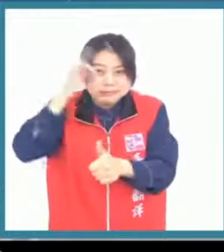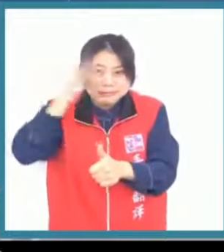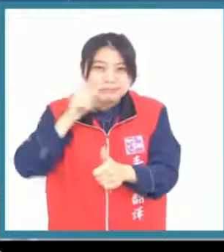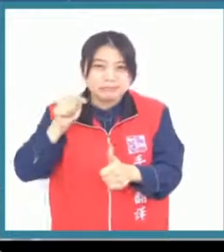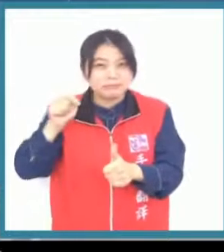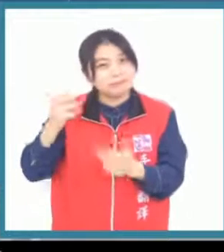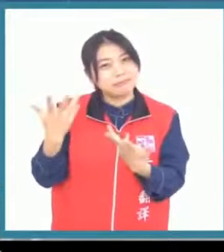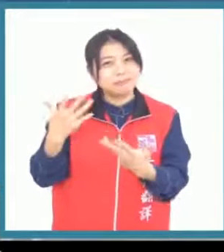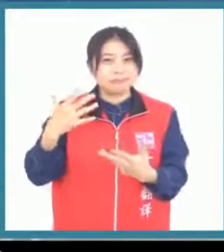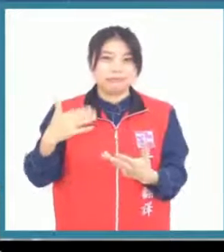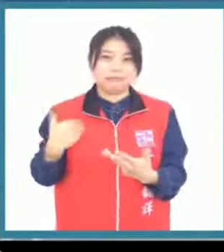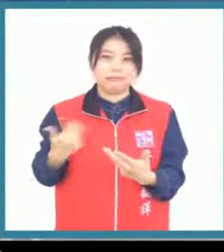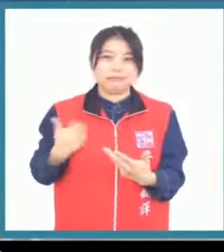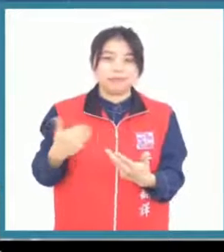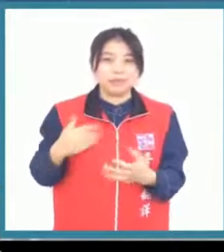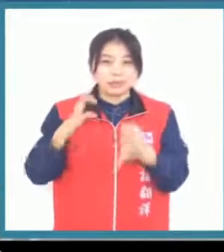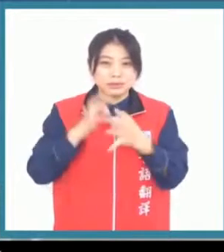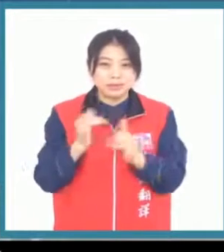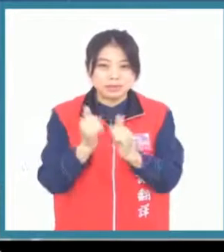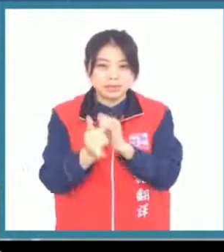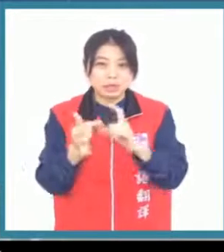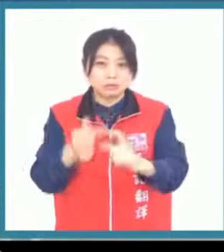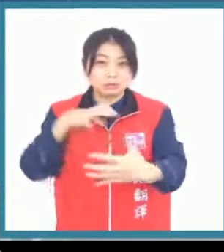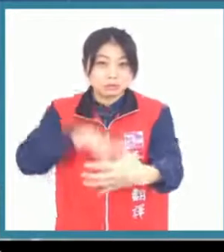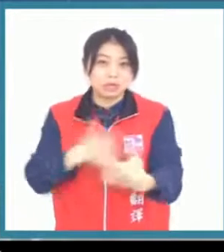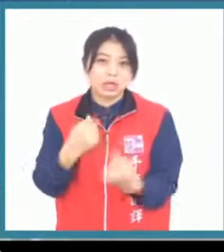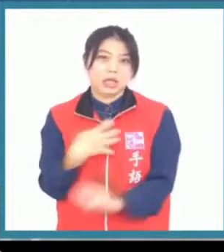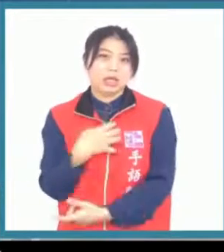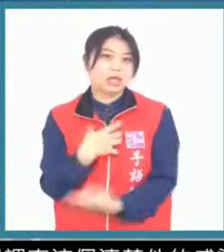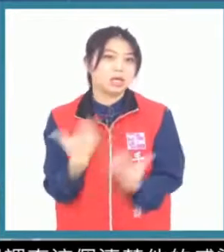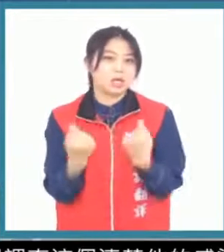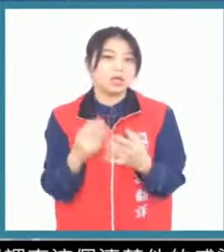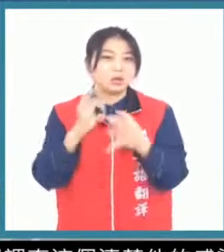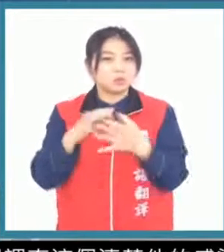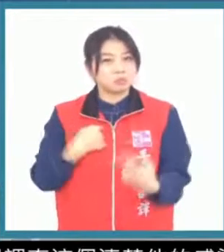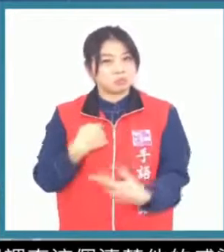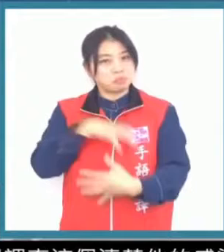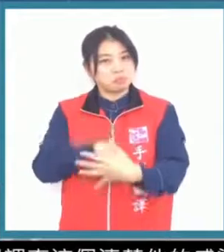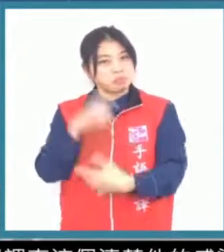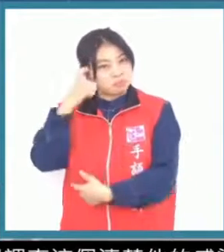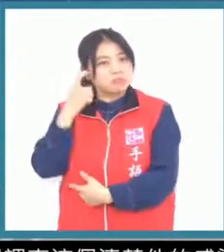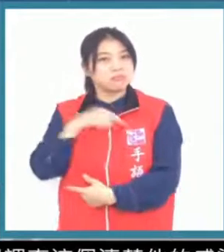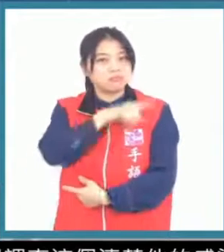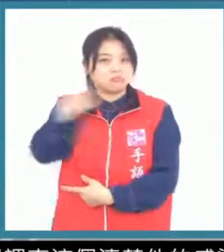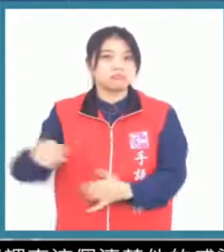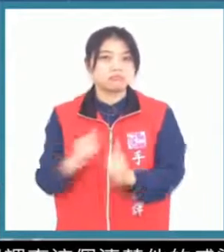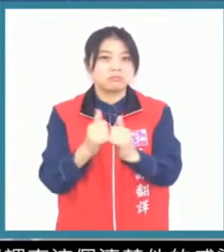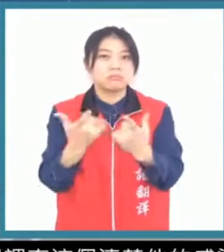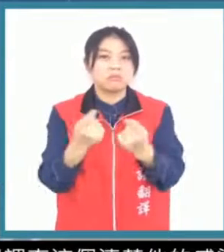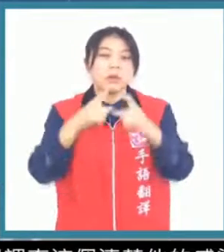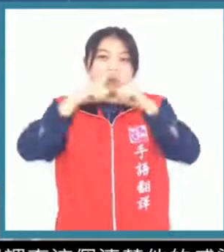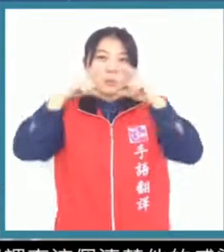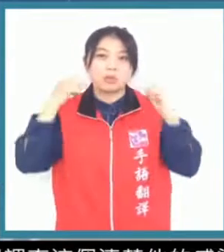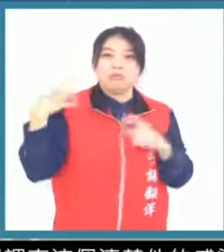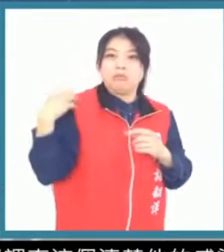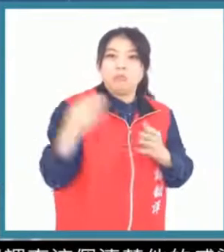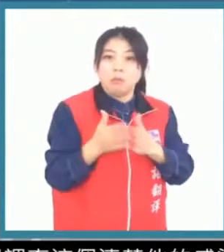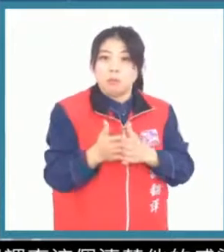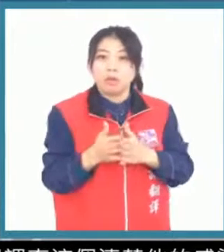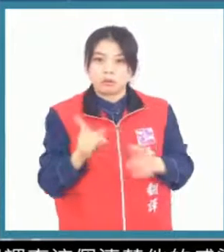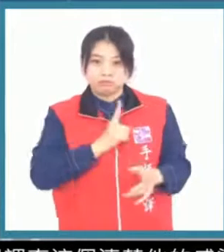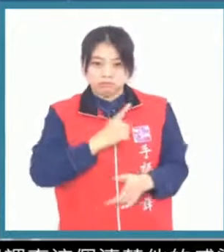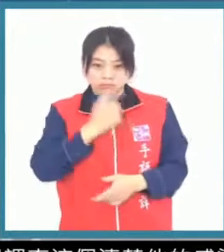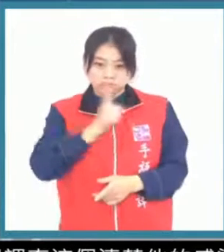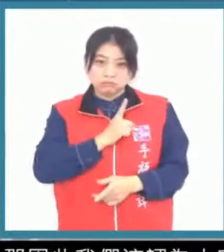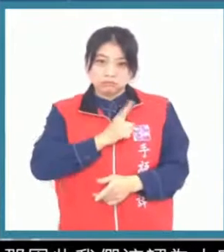染源，那因此社区有一定的风险，那因此我们认为大家口罩还是要戴好戴满，做好个人